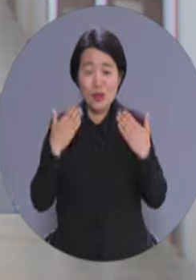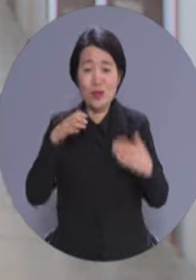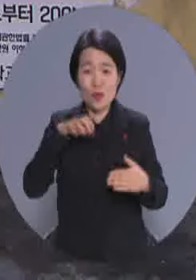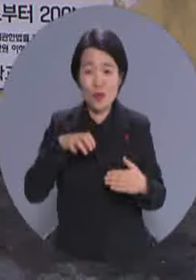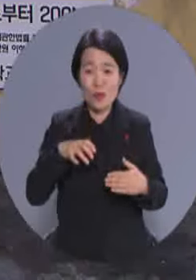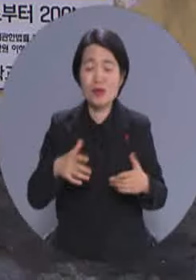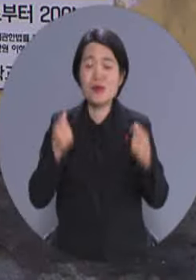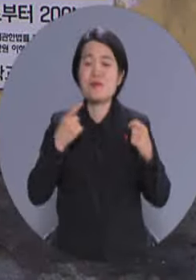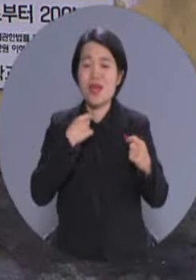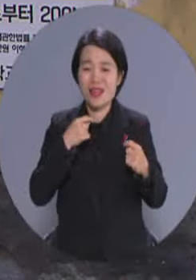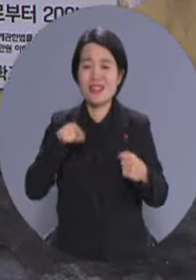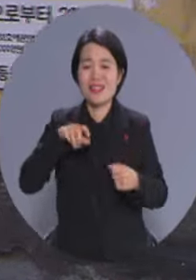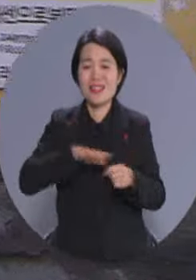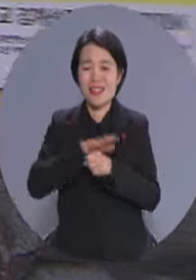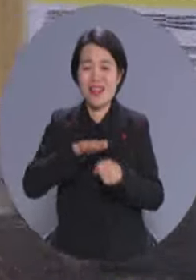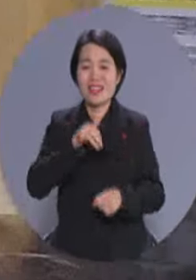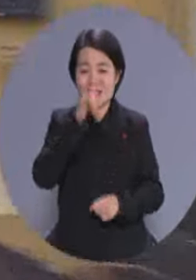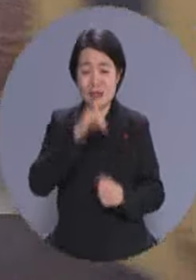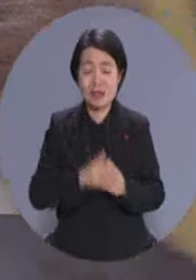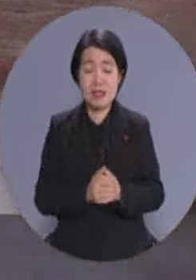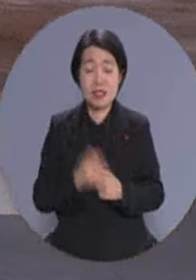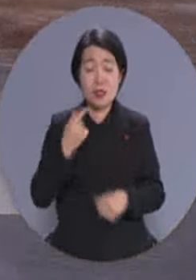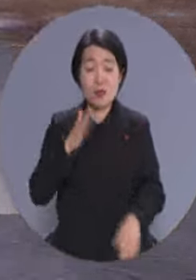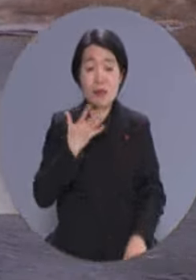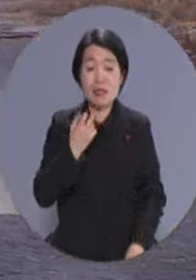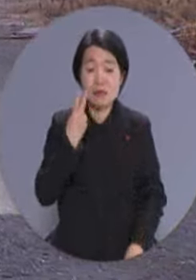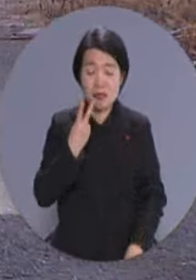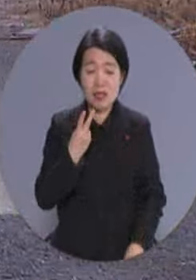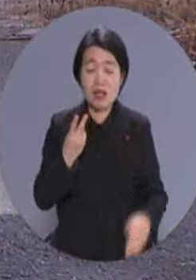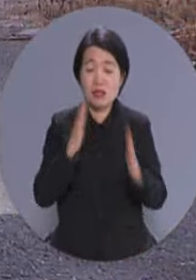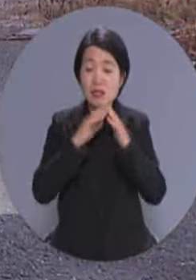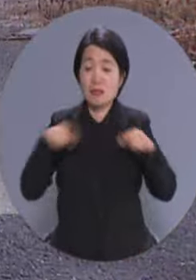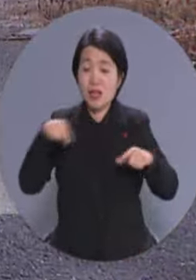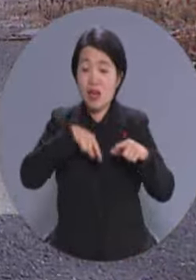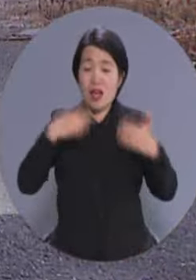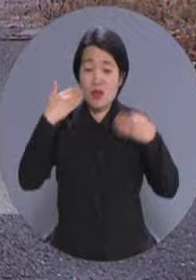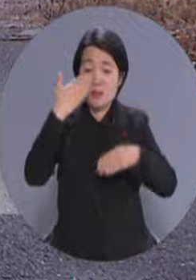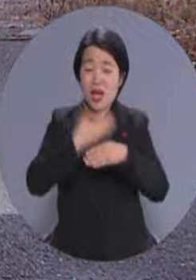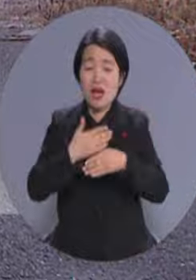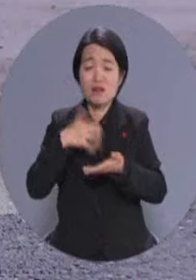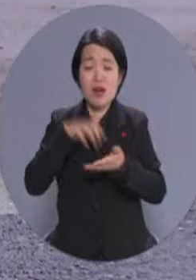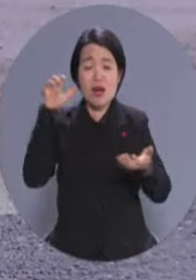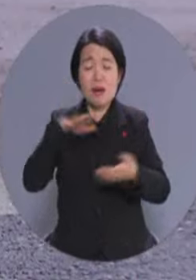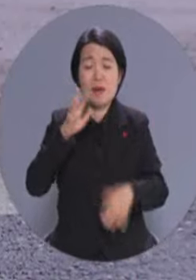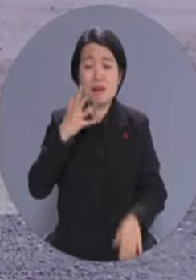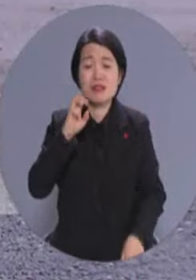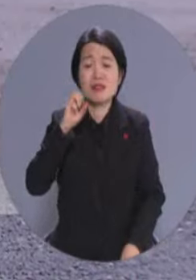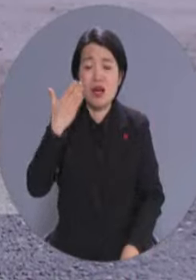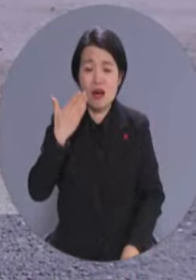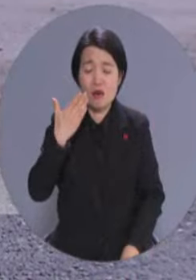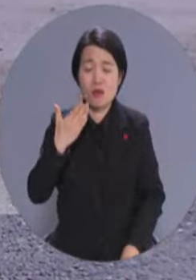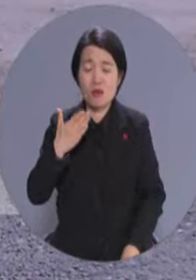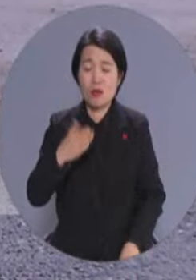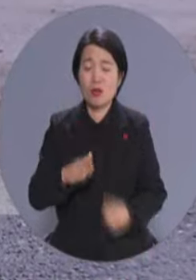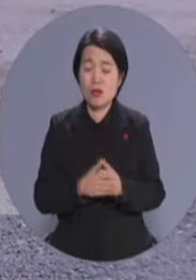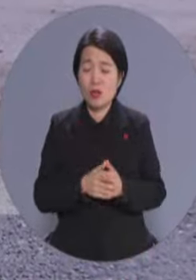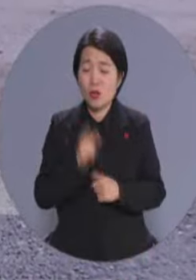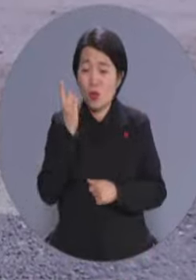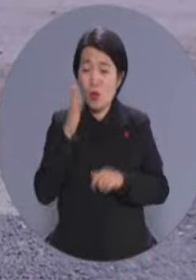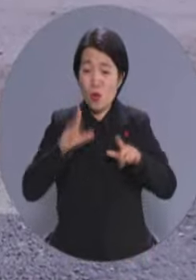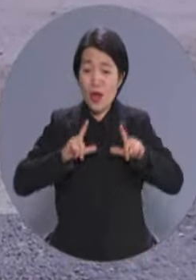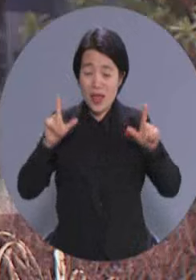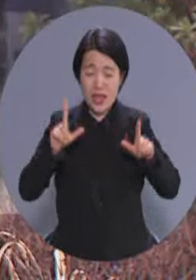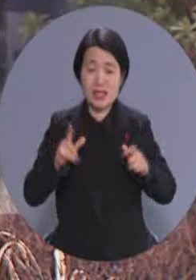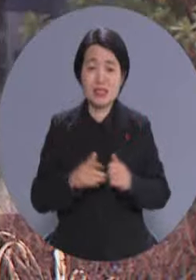애정이 1982년부터 전남에서 폐교한 학교는 839 곳 올해는 여수 소라초 신흥